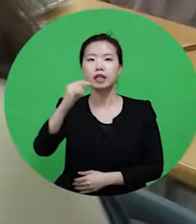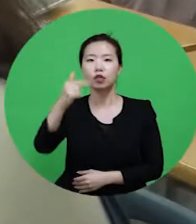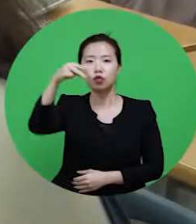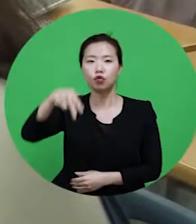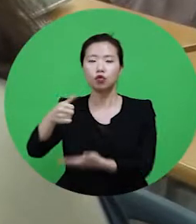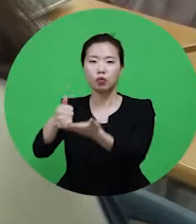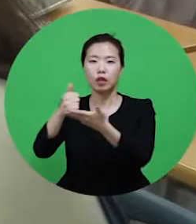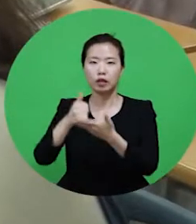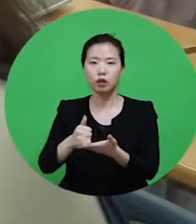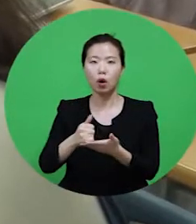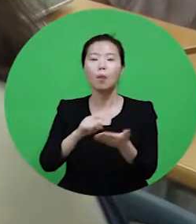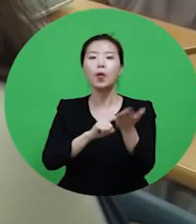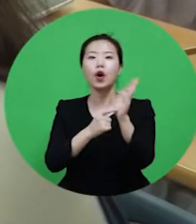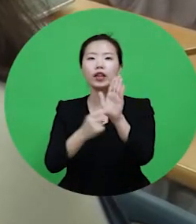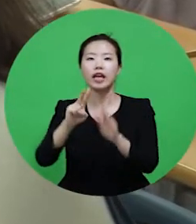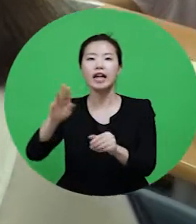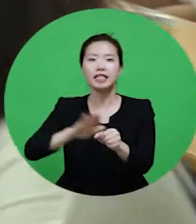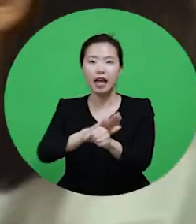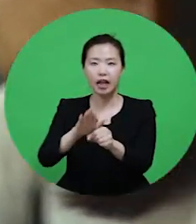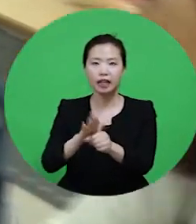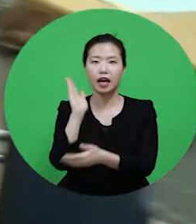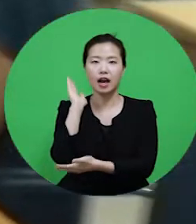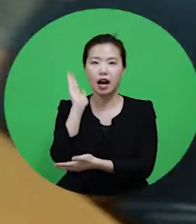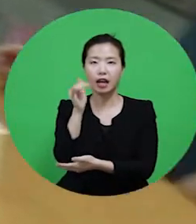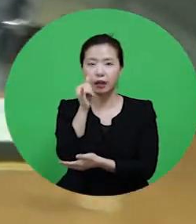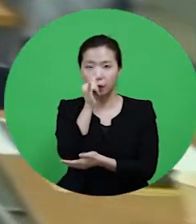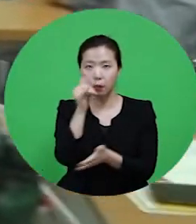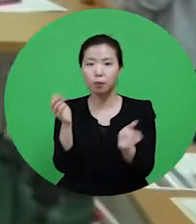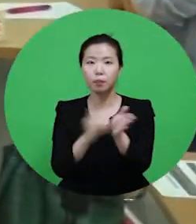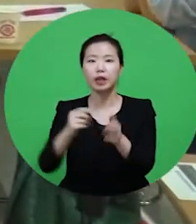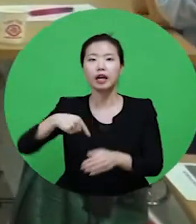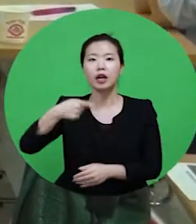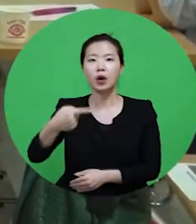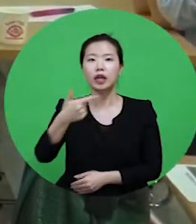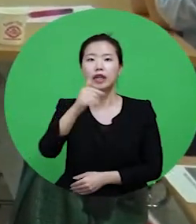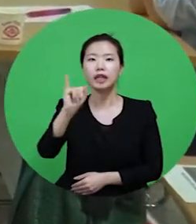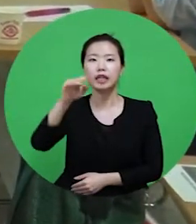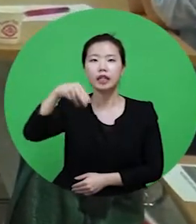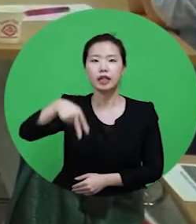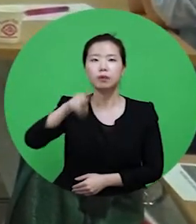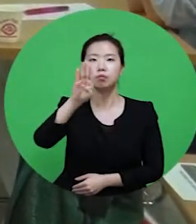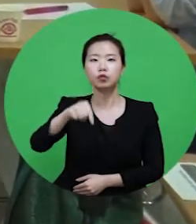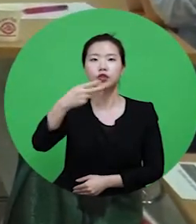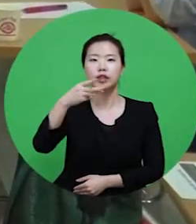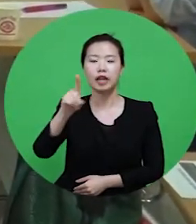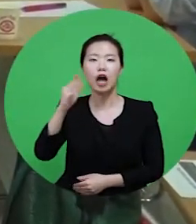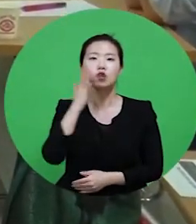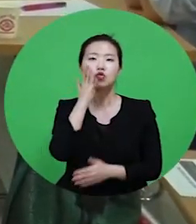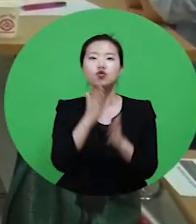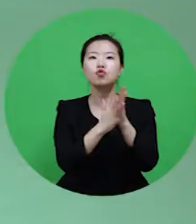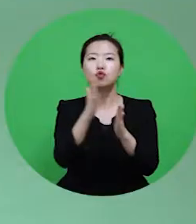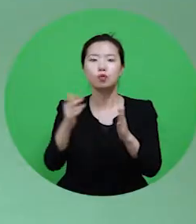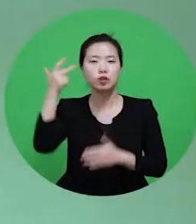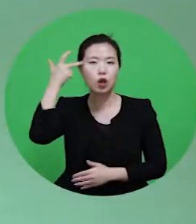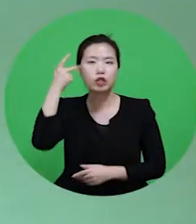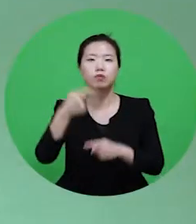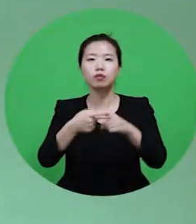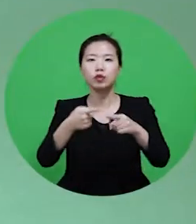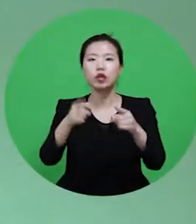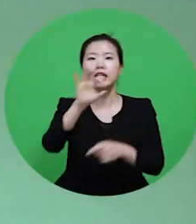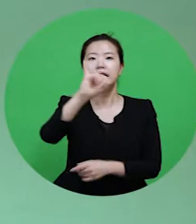교수의 표현해야 사랑이다 수업에 이어 이번에 니프타의 숲 정신분석